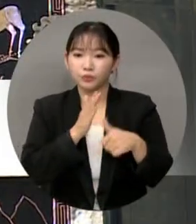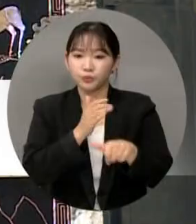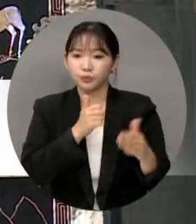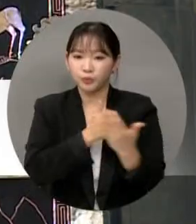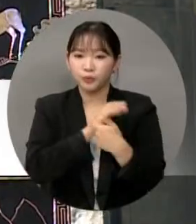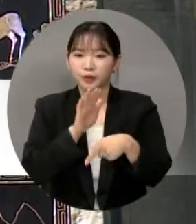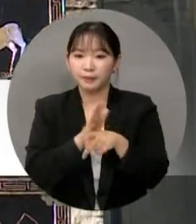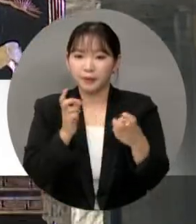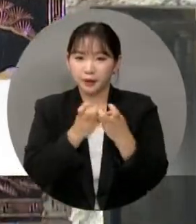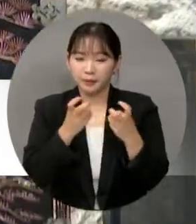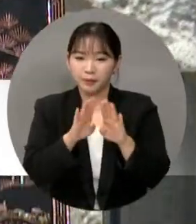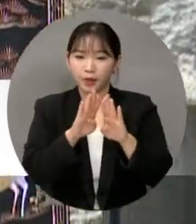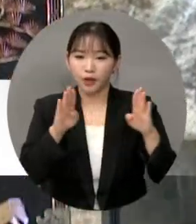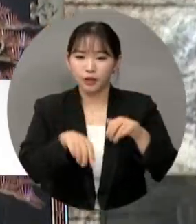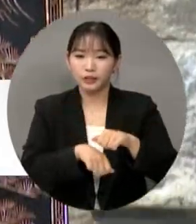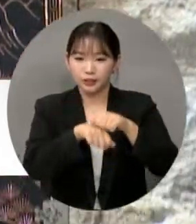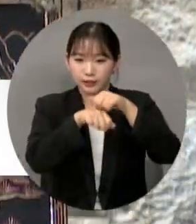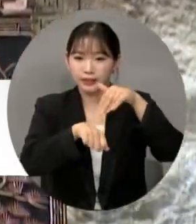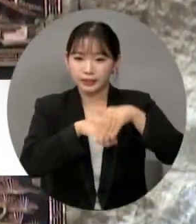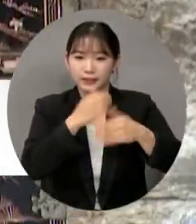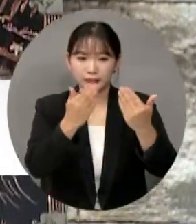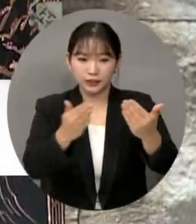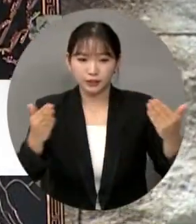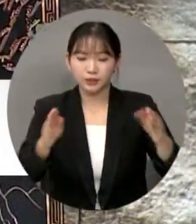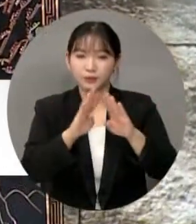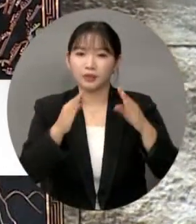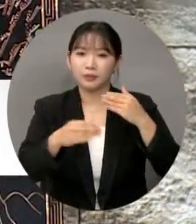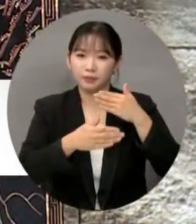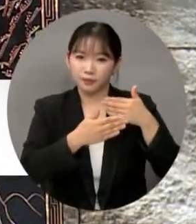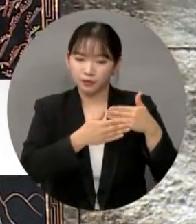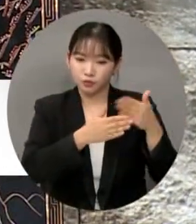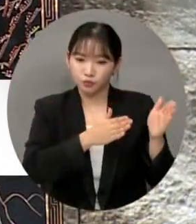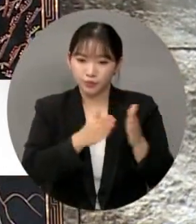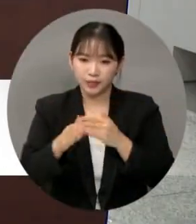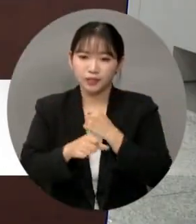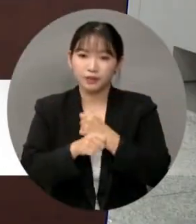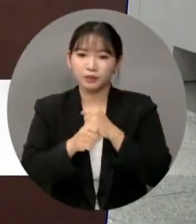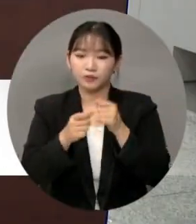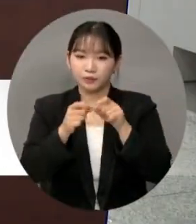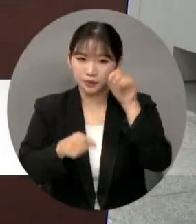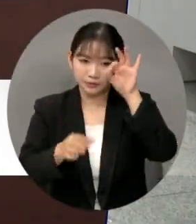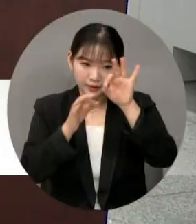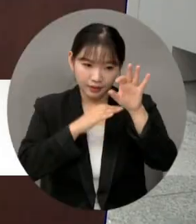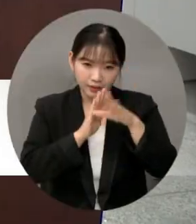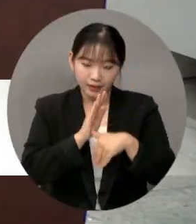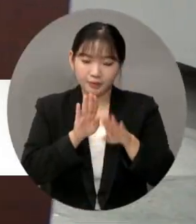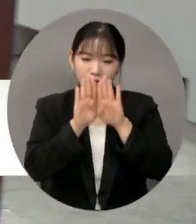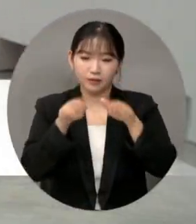방법으로 열린 수장고 형태의 전시 공간 마련과 장기적으로 박물관 건립이